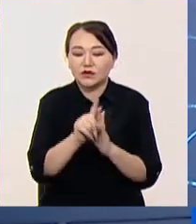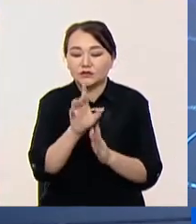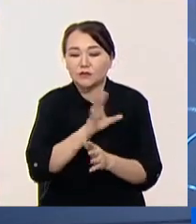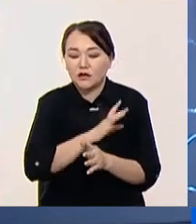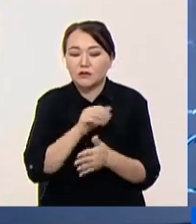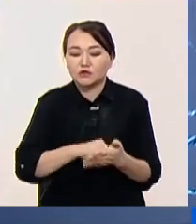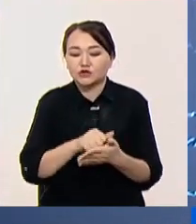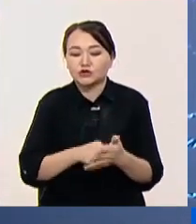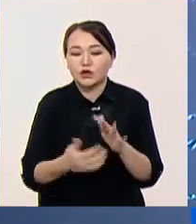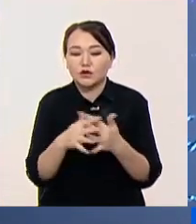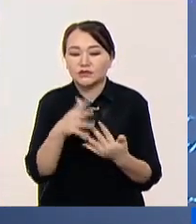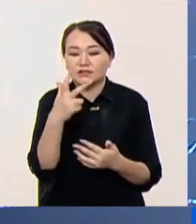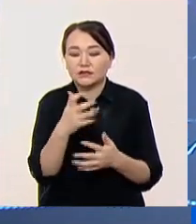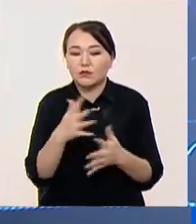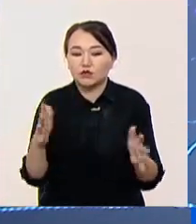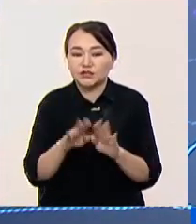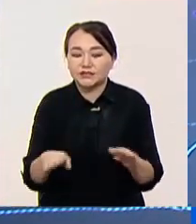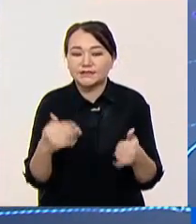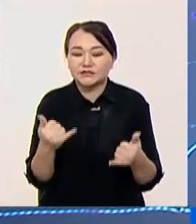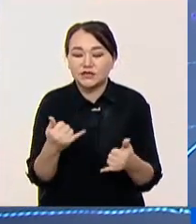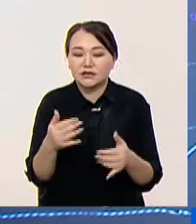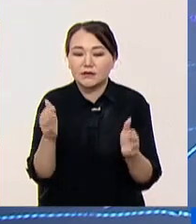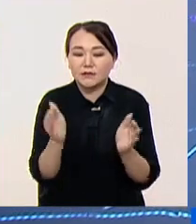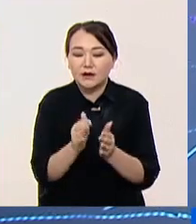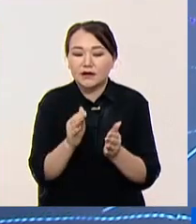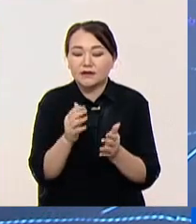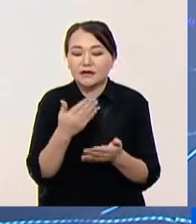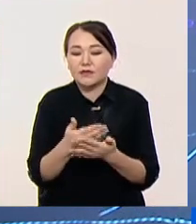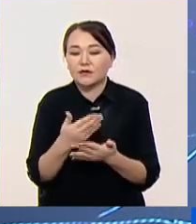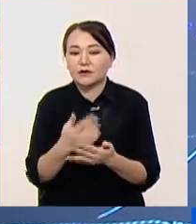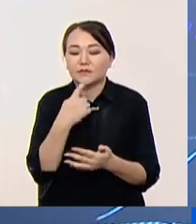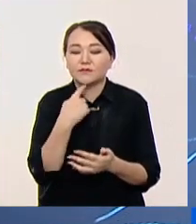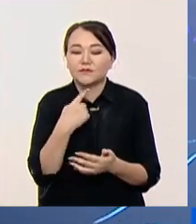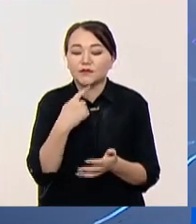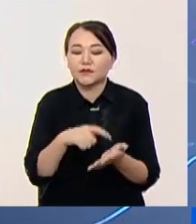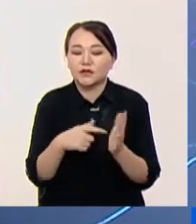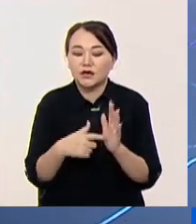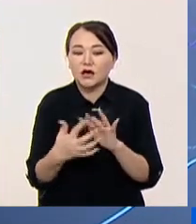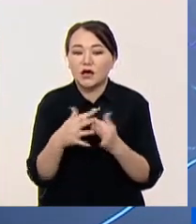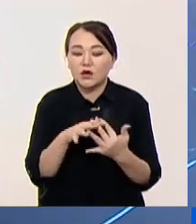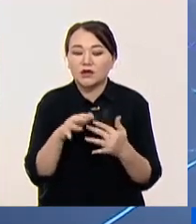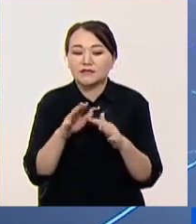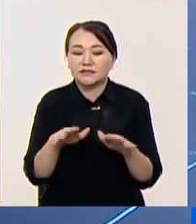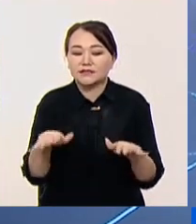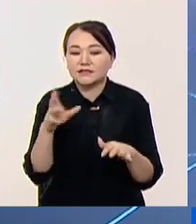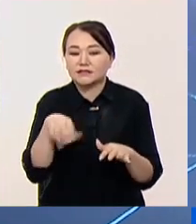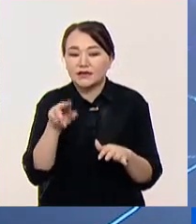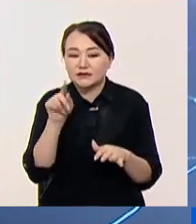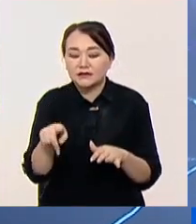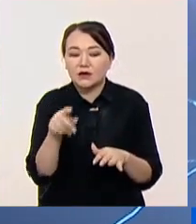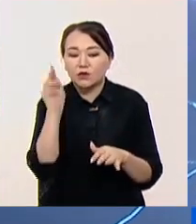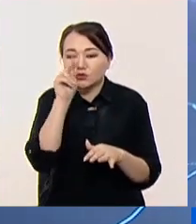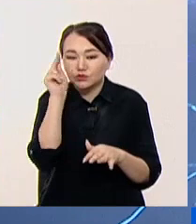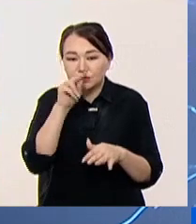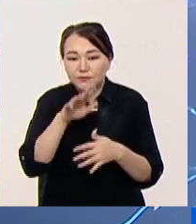Соның кесірінен ауылдағы 300-ден астам бала қазір тарыдай шашылған. Мәселен, бірінші сынып оқушылары ауылдағы балабақшаның ішінде әріп танып